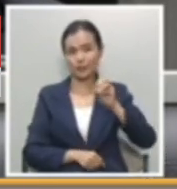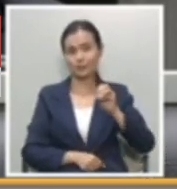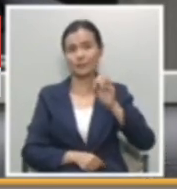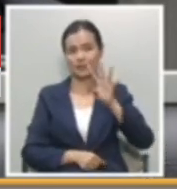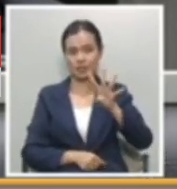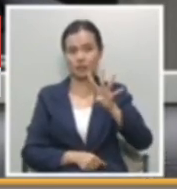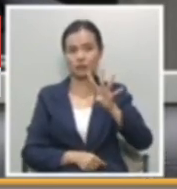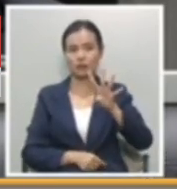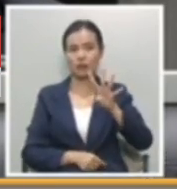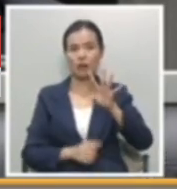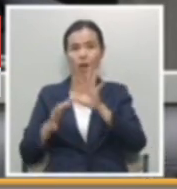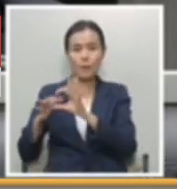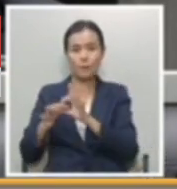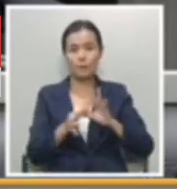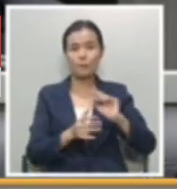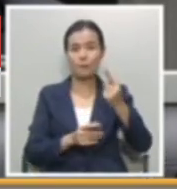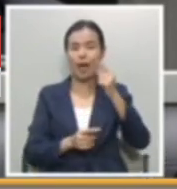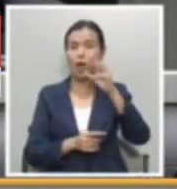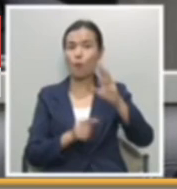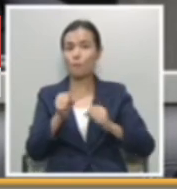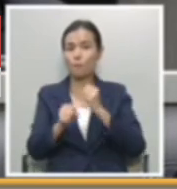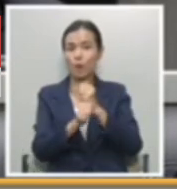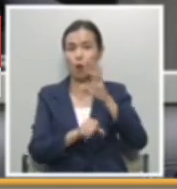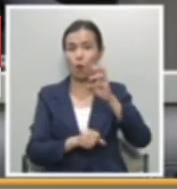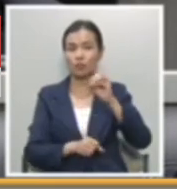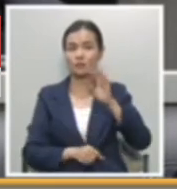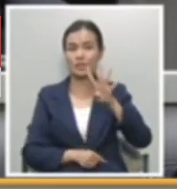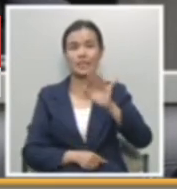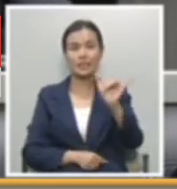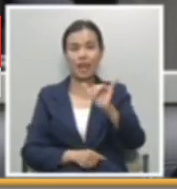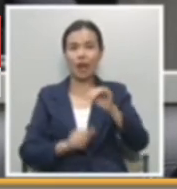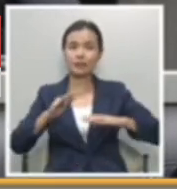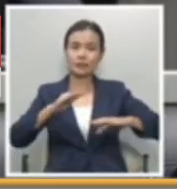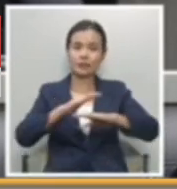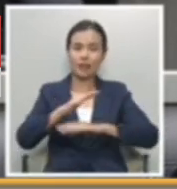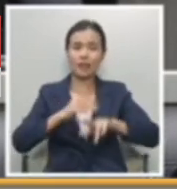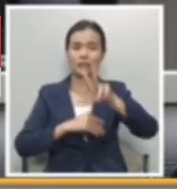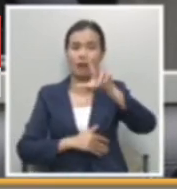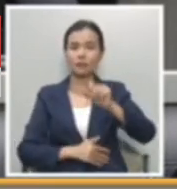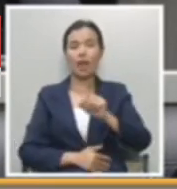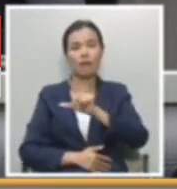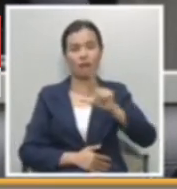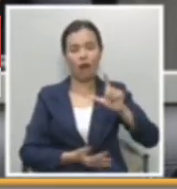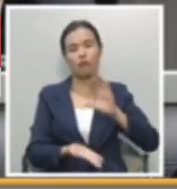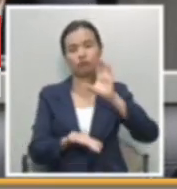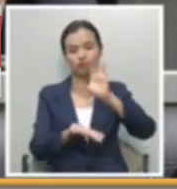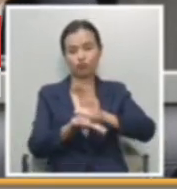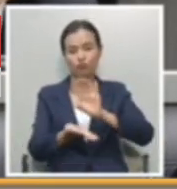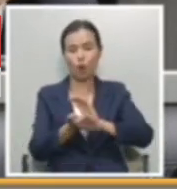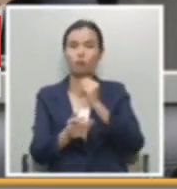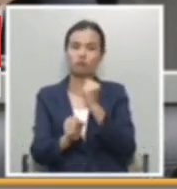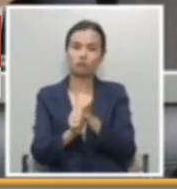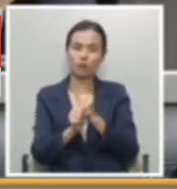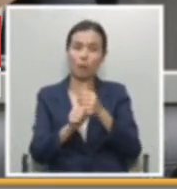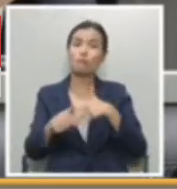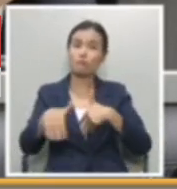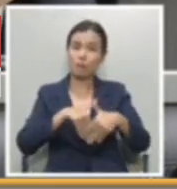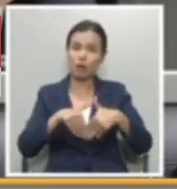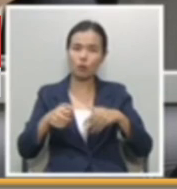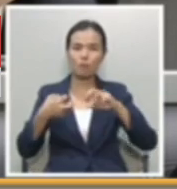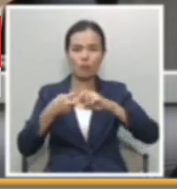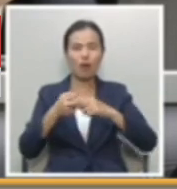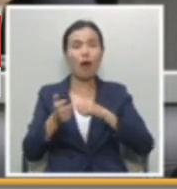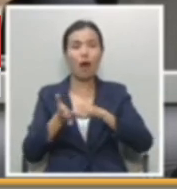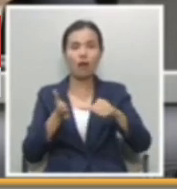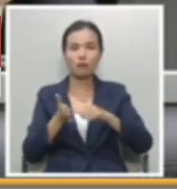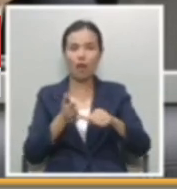2564ยังไม่ได้ผูกพันใหม่ในปี64นะครับฐานอยู่ที่ 300,000 ล้านบาทนั่นคืองบลงทุนที่จะต้องมีให้กับพี่น้องประชาชนในการแก้ไขปัญห